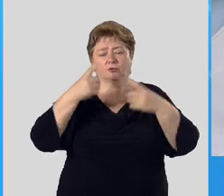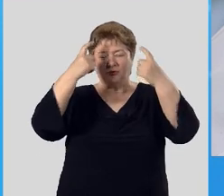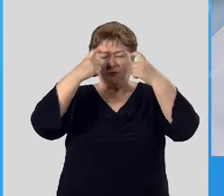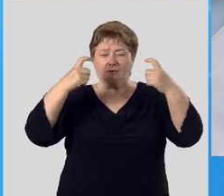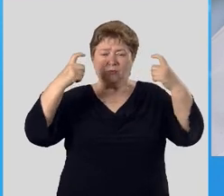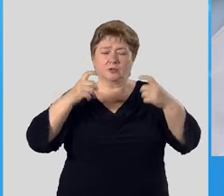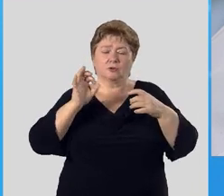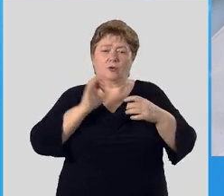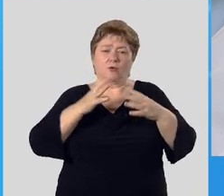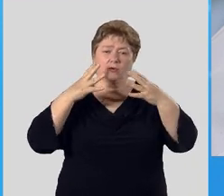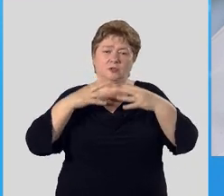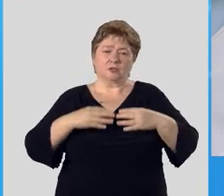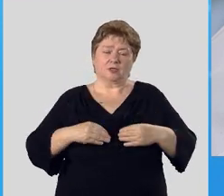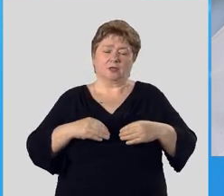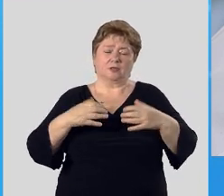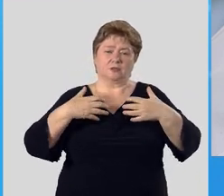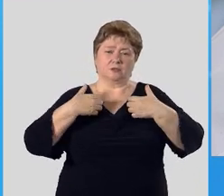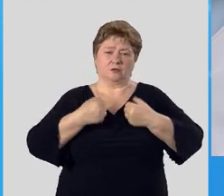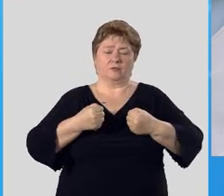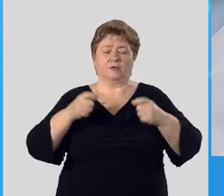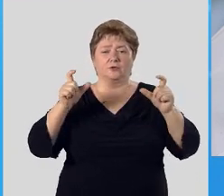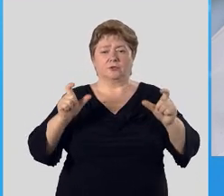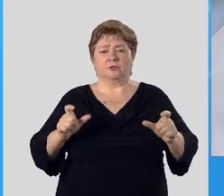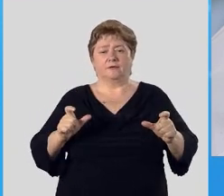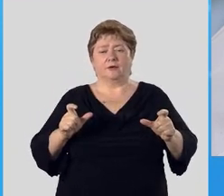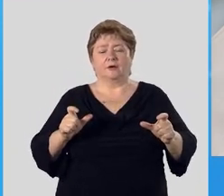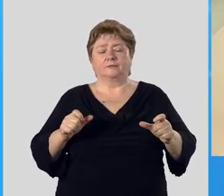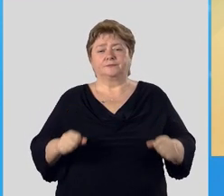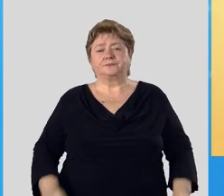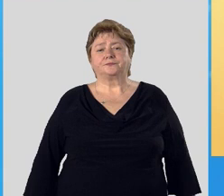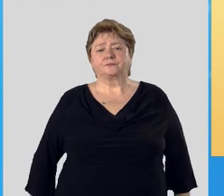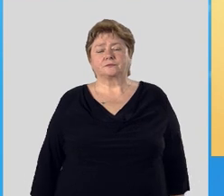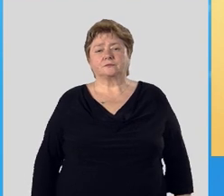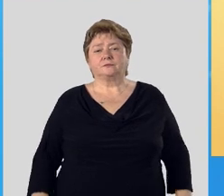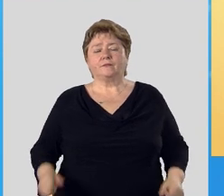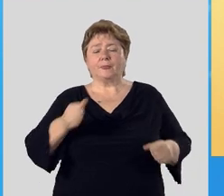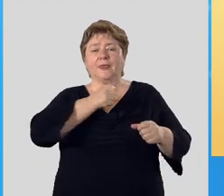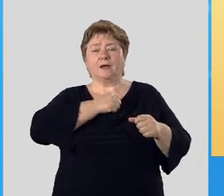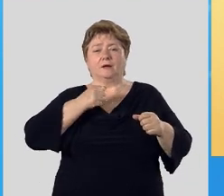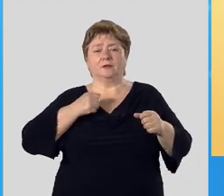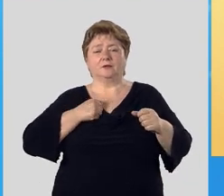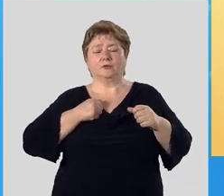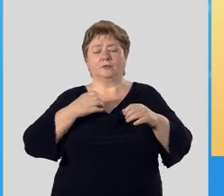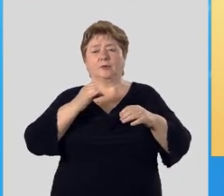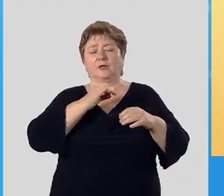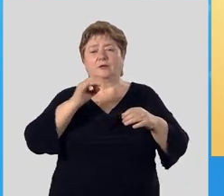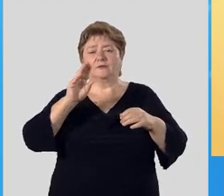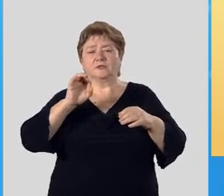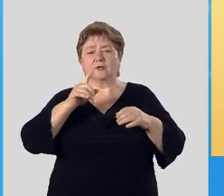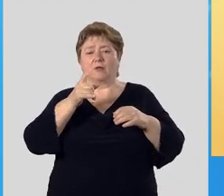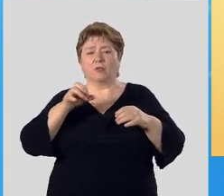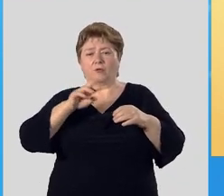о состоянии здоровья человека анатомия и физиология